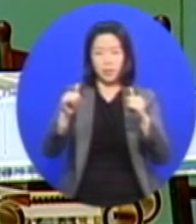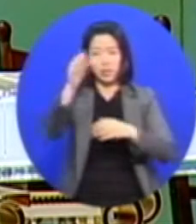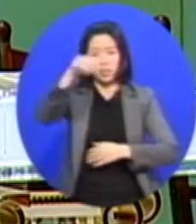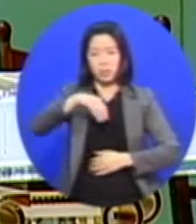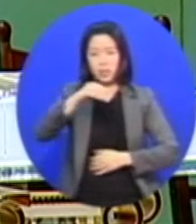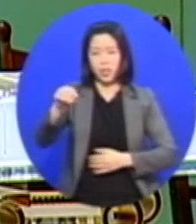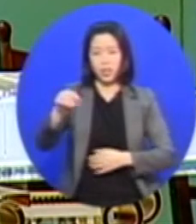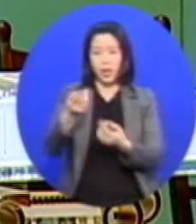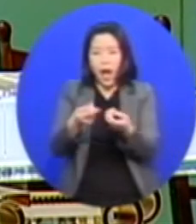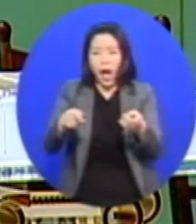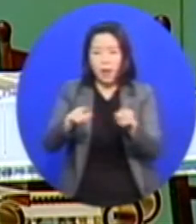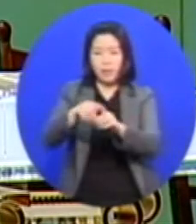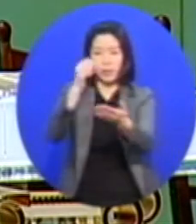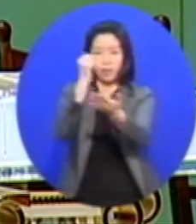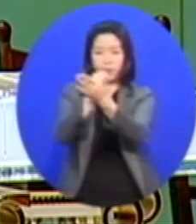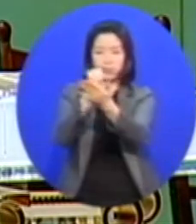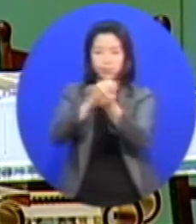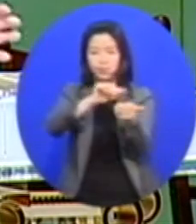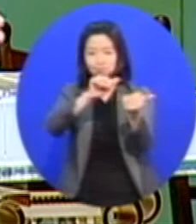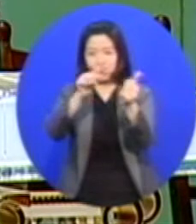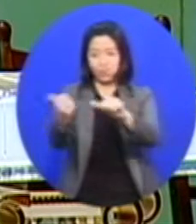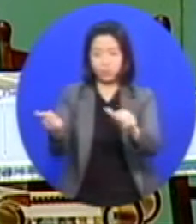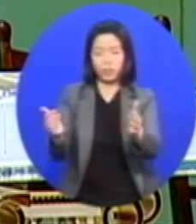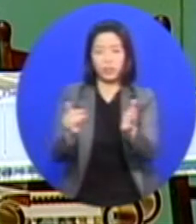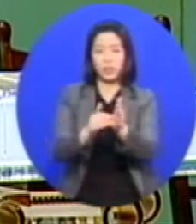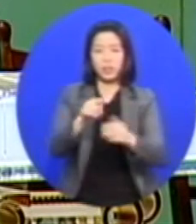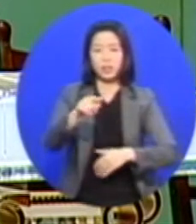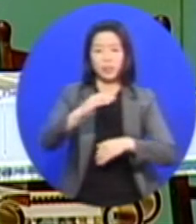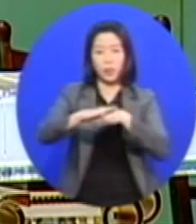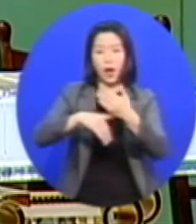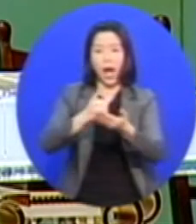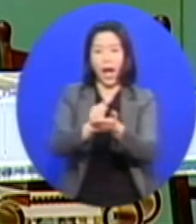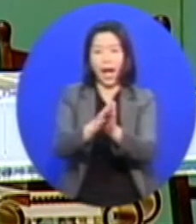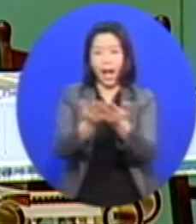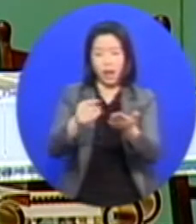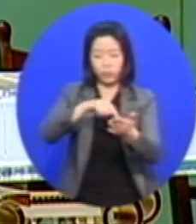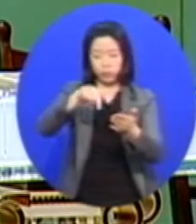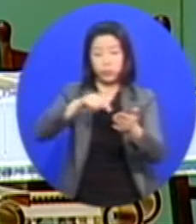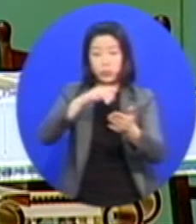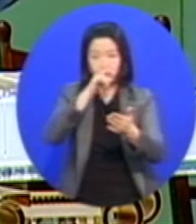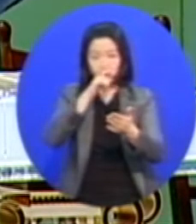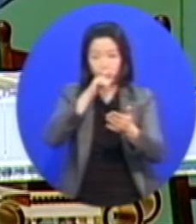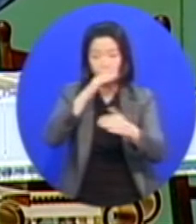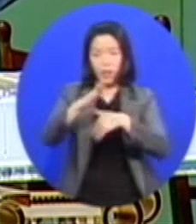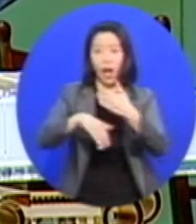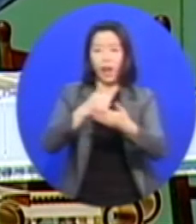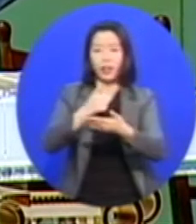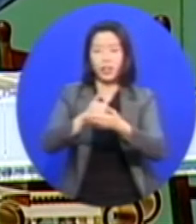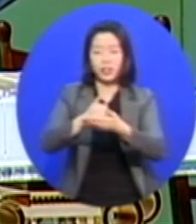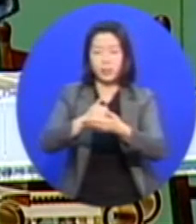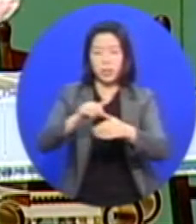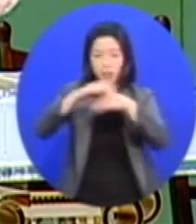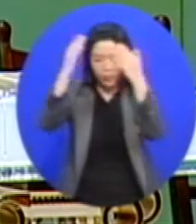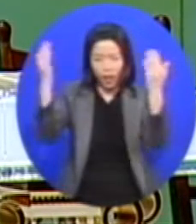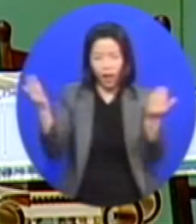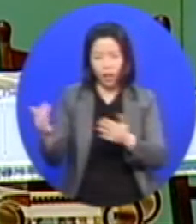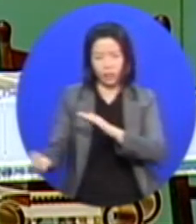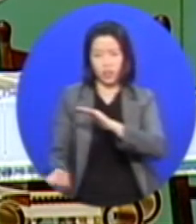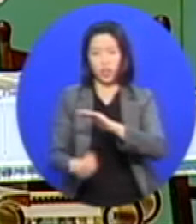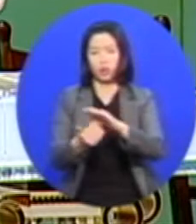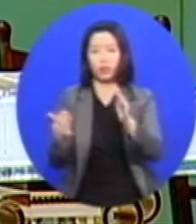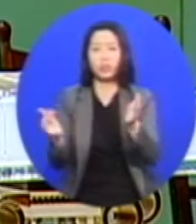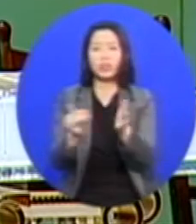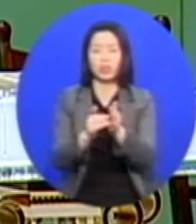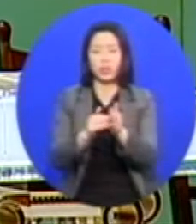죽었어요 큰 전경에 말해 주었어요 그건 하나님이 다 이루신 일이에요 우리는